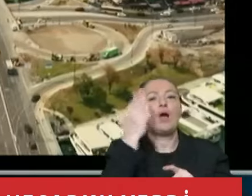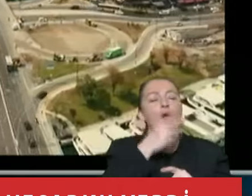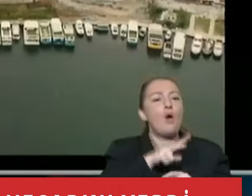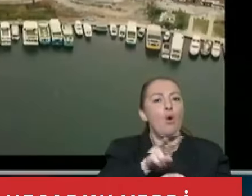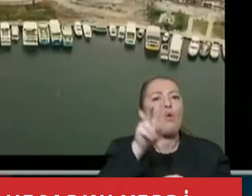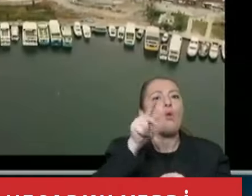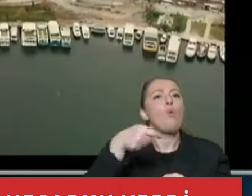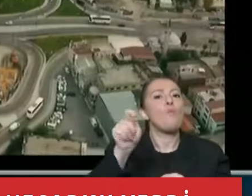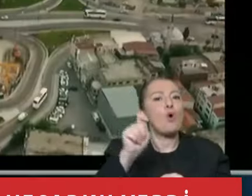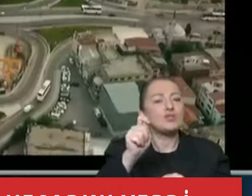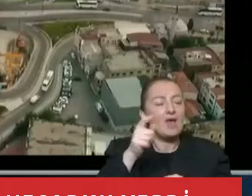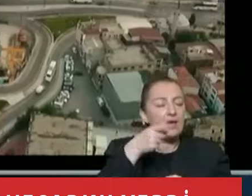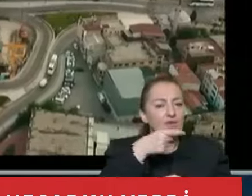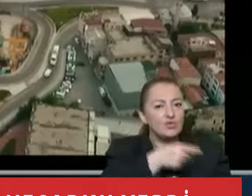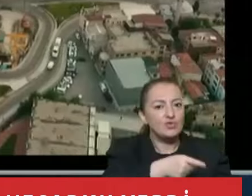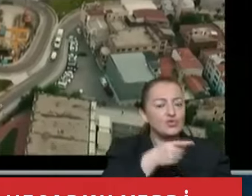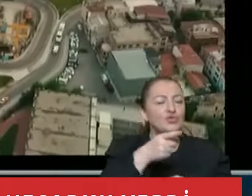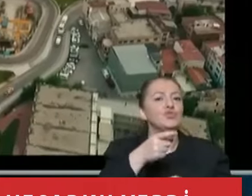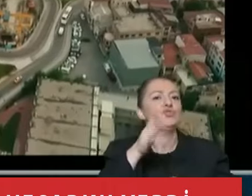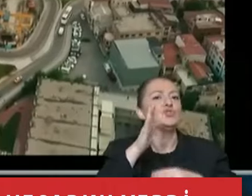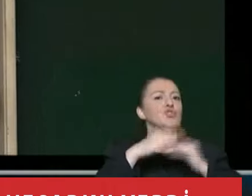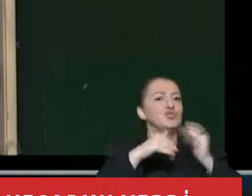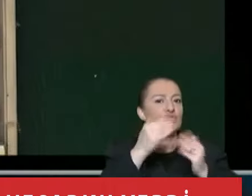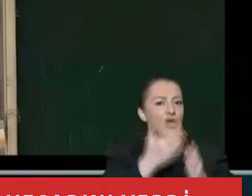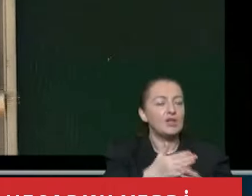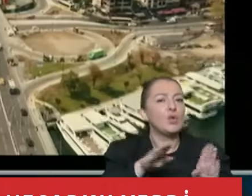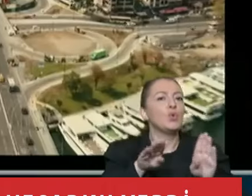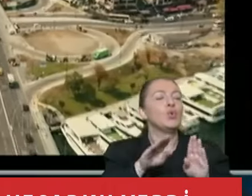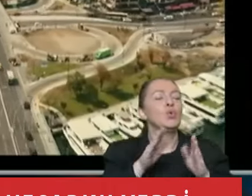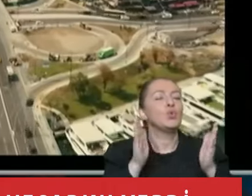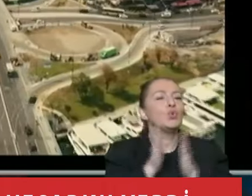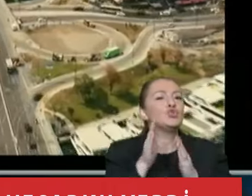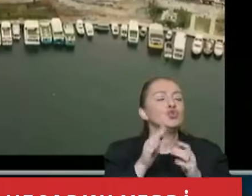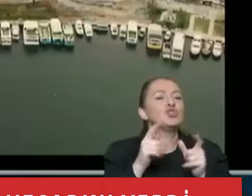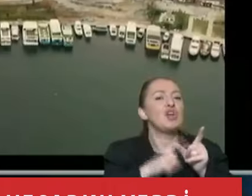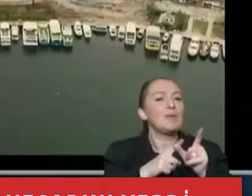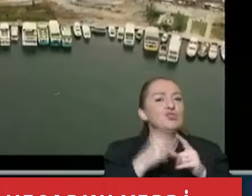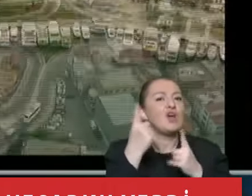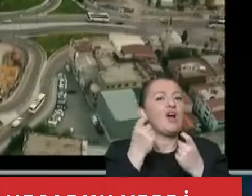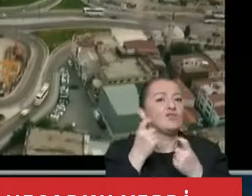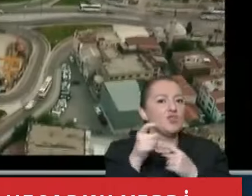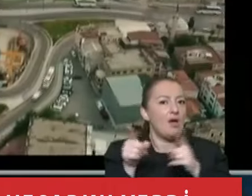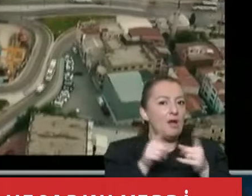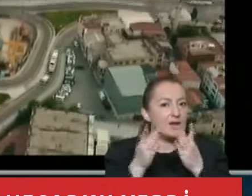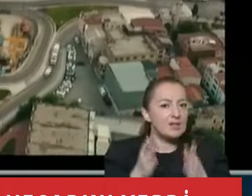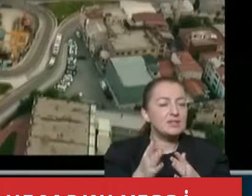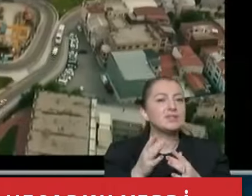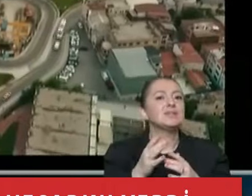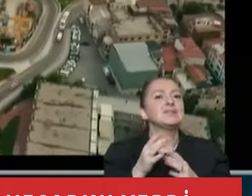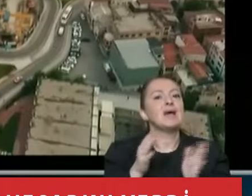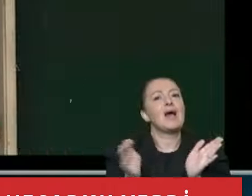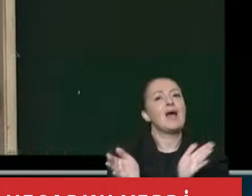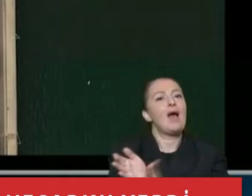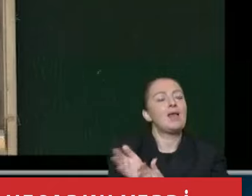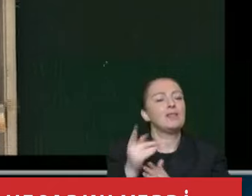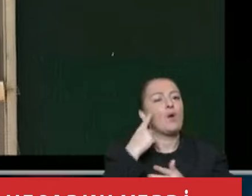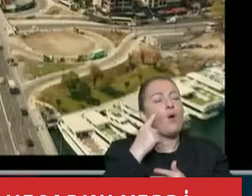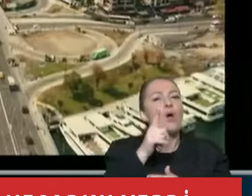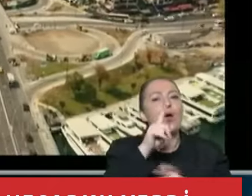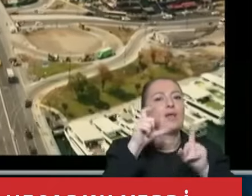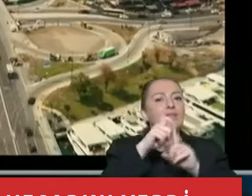Yolları inşaatı Küçükçekmece Avcılar arası Gümüşpala mevki Eee Kuzey yanyolu D1 katılımı